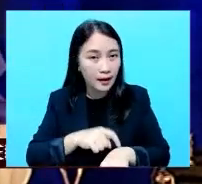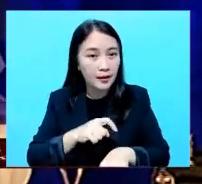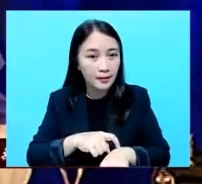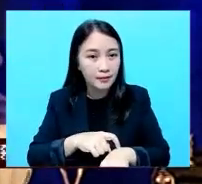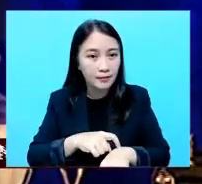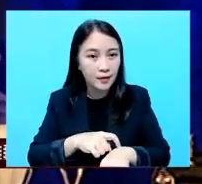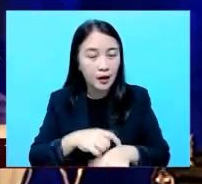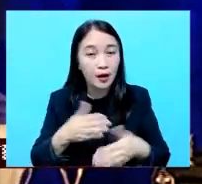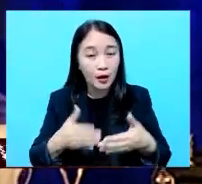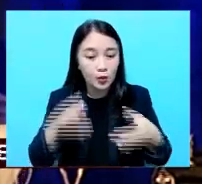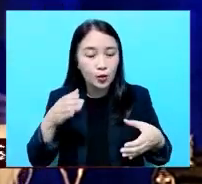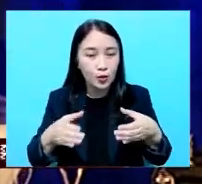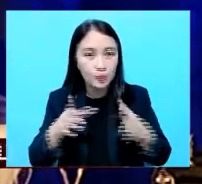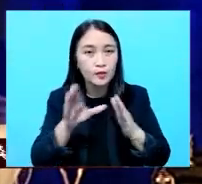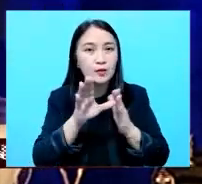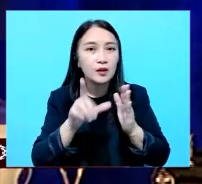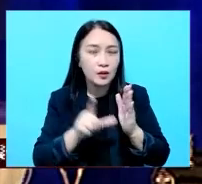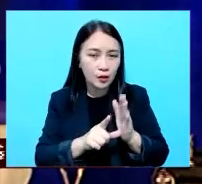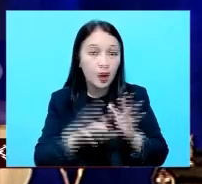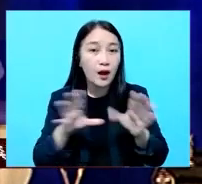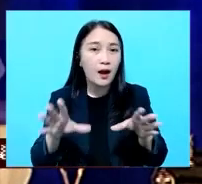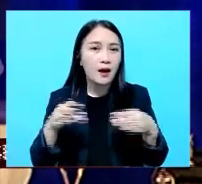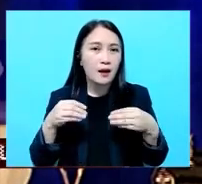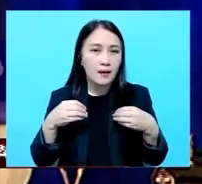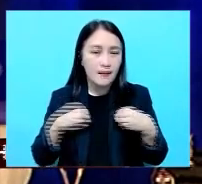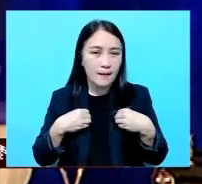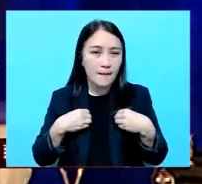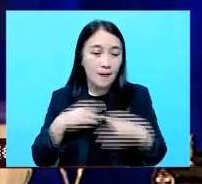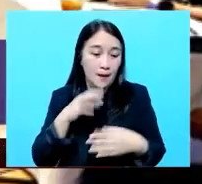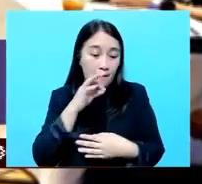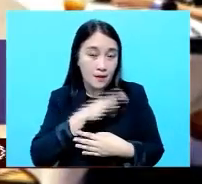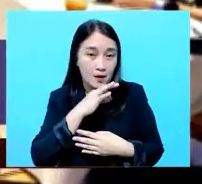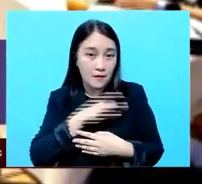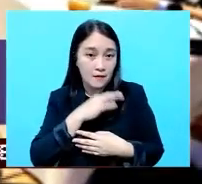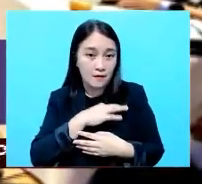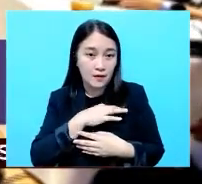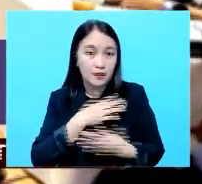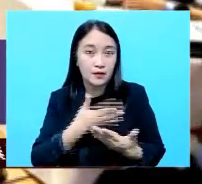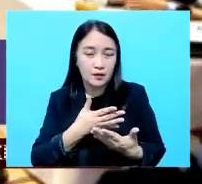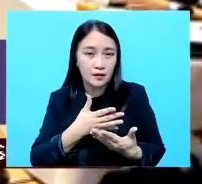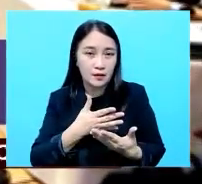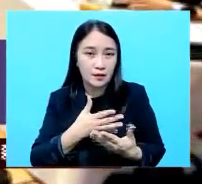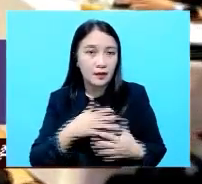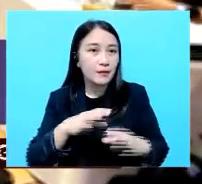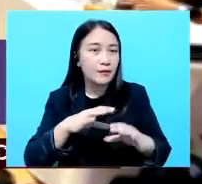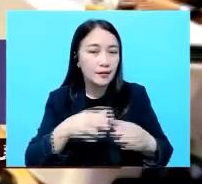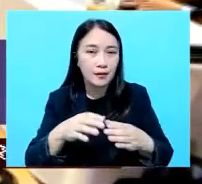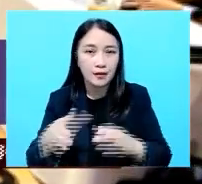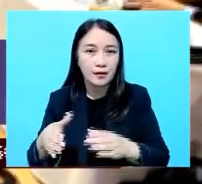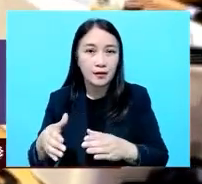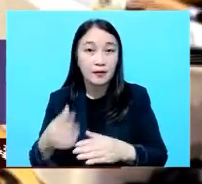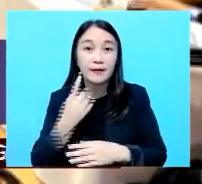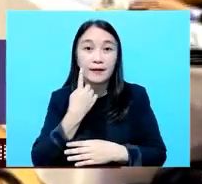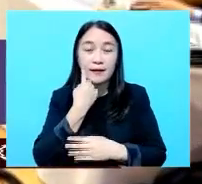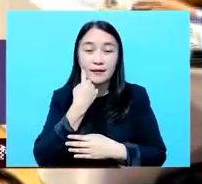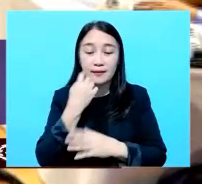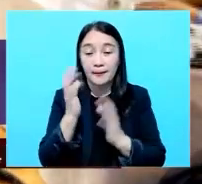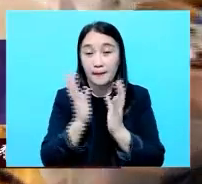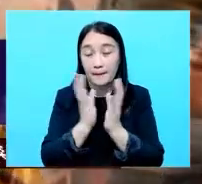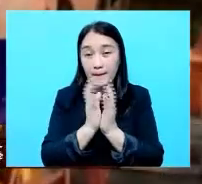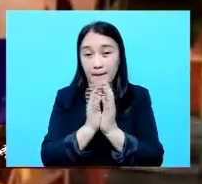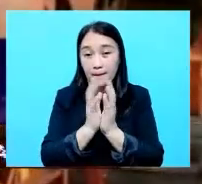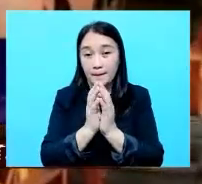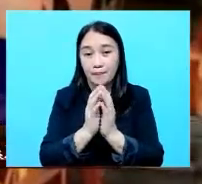and avail of the benefits, the packages from the government. Kanina, nagpulong ang NTF-LCAC sa